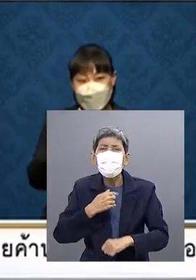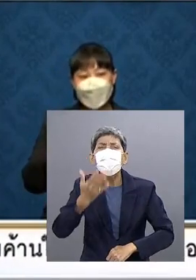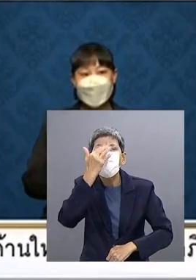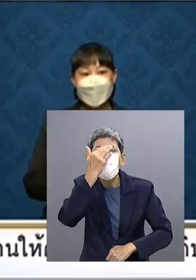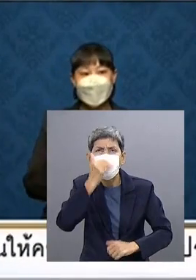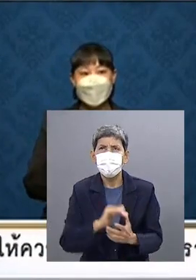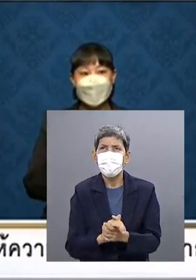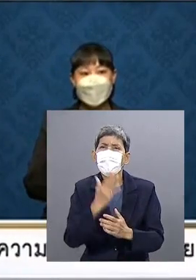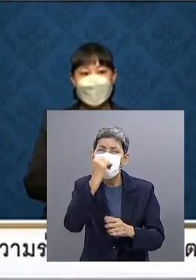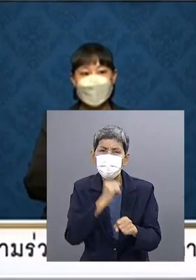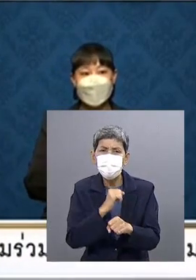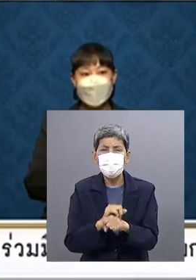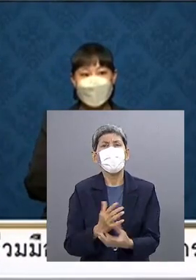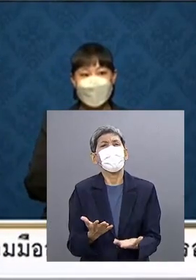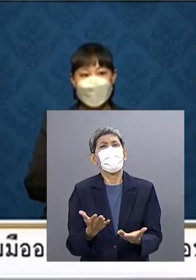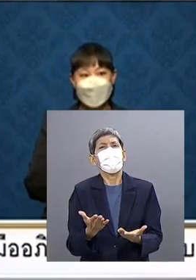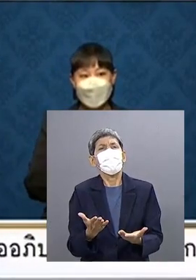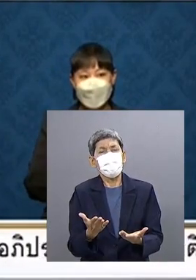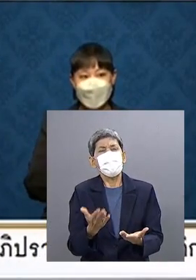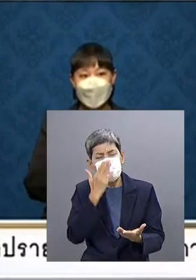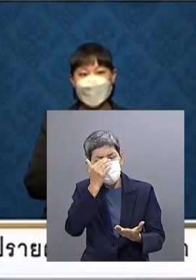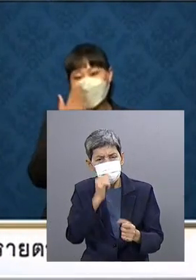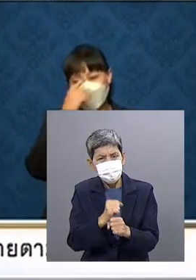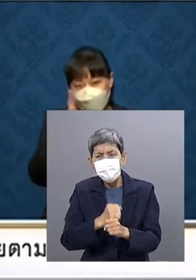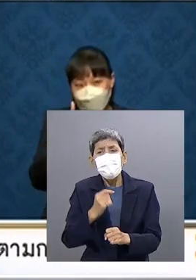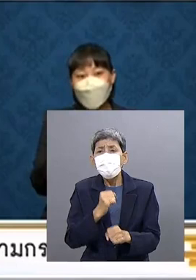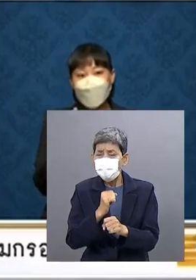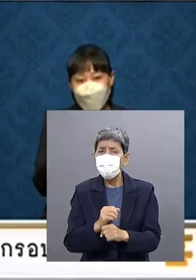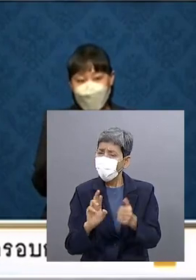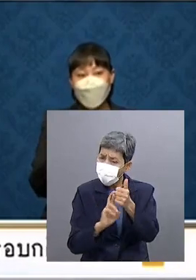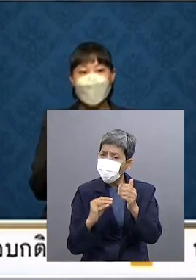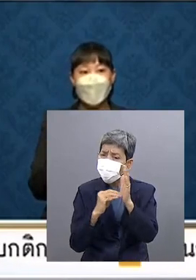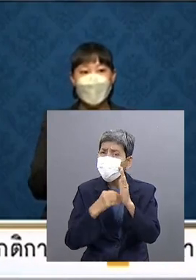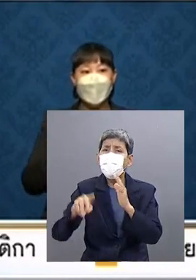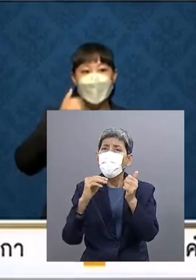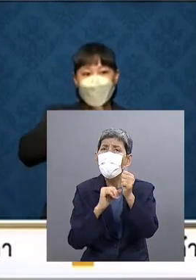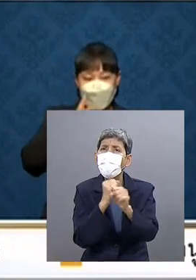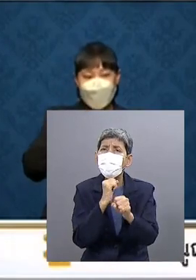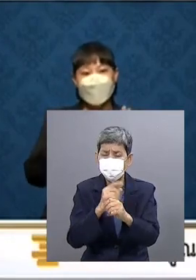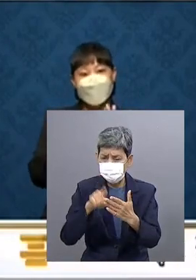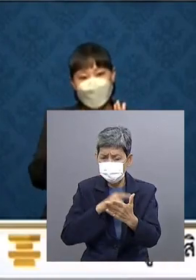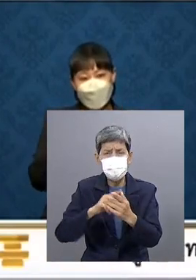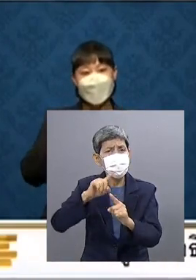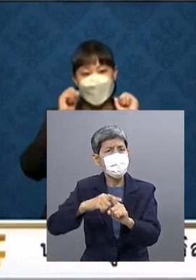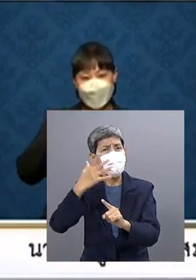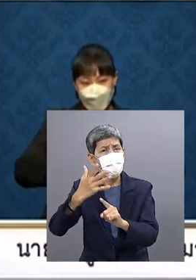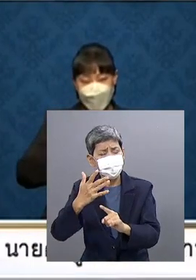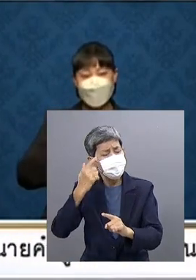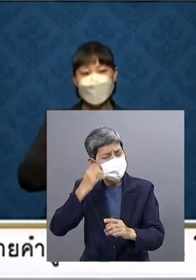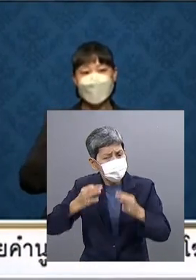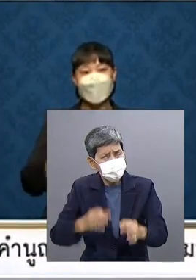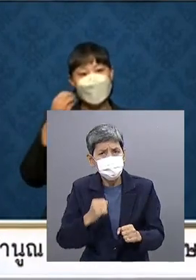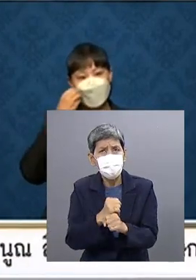ทิ้งทวนล่ะครับแต่เขาไม่ถ้าไม่รอผู้ว่ากทมใหม่เนี่ยเขาจะเลือกตั้งเดือนพฤษภามาตัดสินใจอนาคตของคน